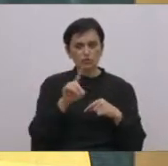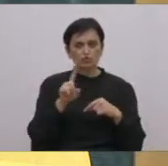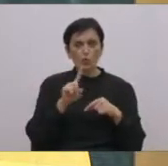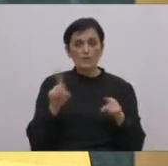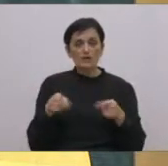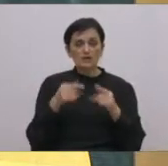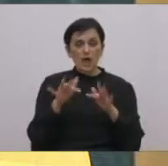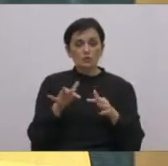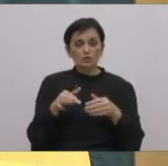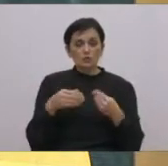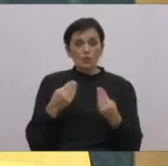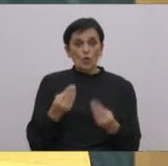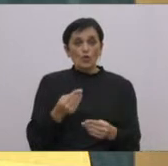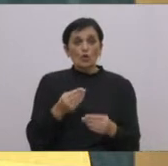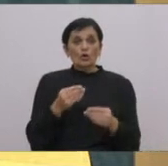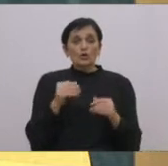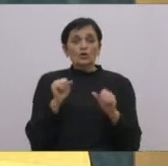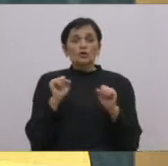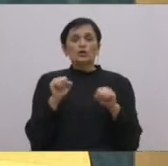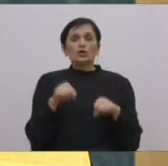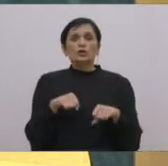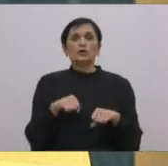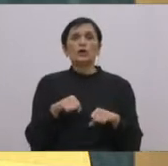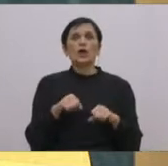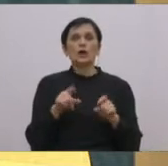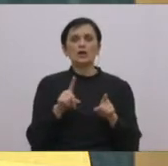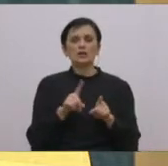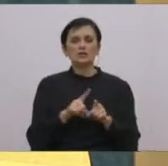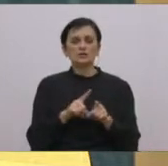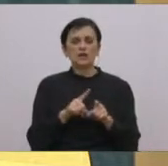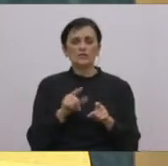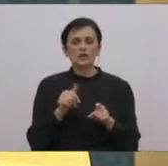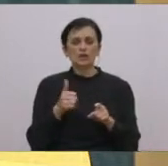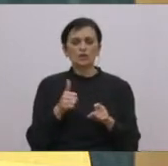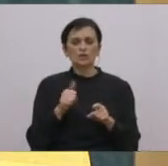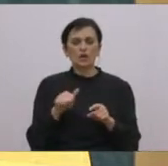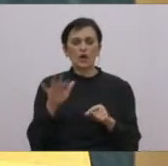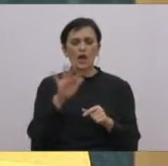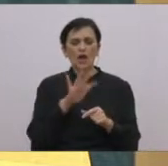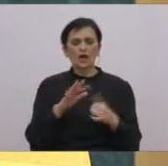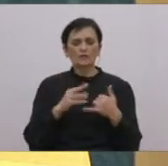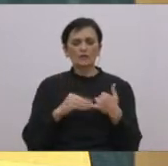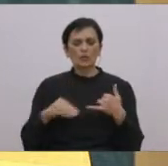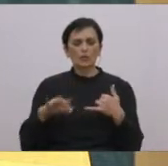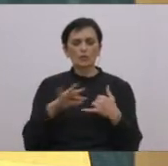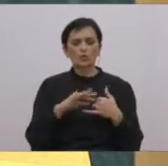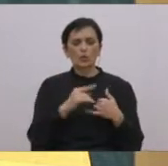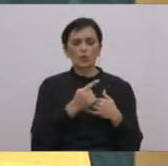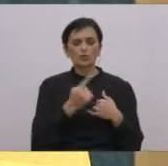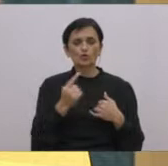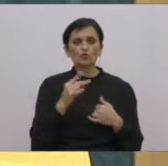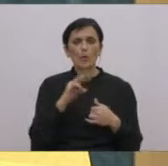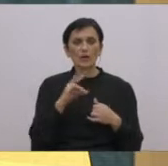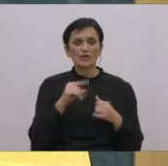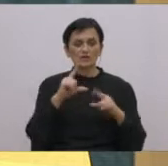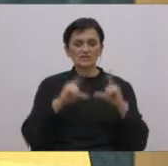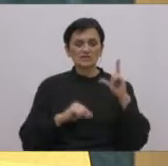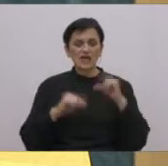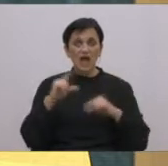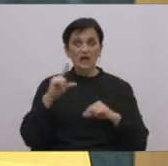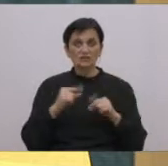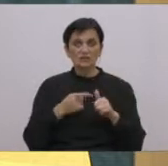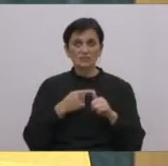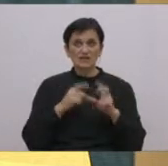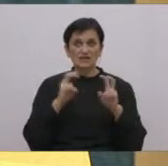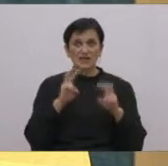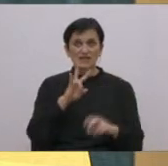განხორციელება მოგვეცეს შესაძლებლად. ისევე როგორც ევროპული ტერიტორიული ერთეულების ნომენკლატურის სტატისტიკისთვის, ეგრეთ